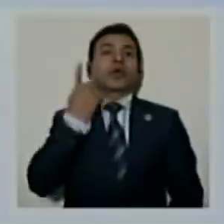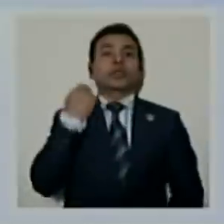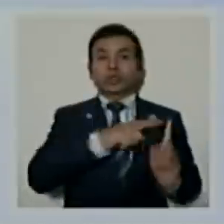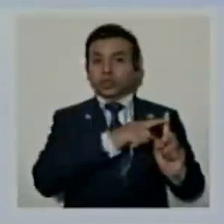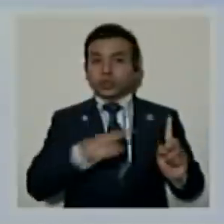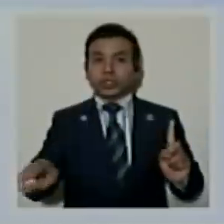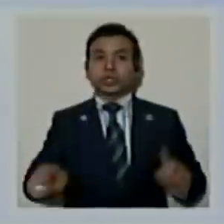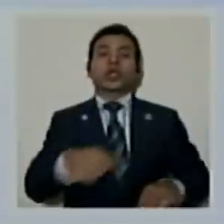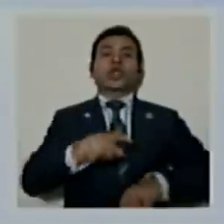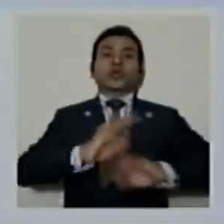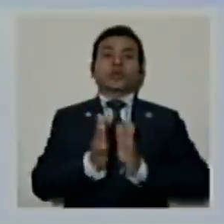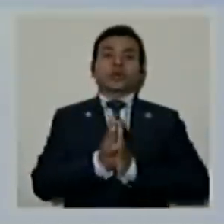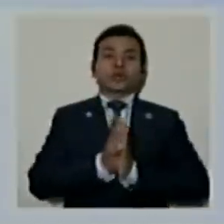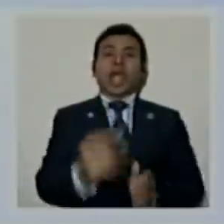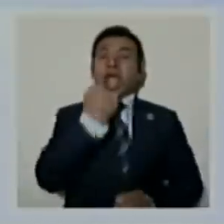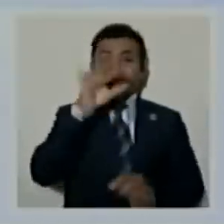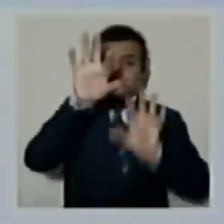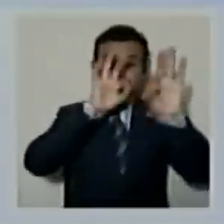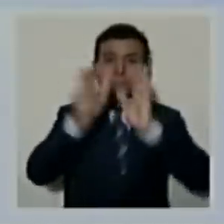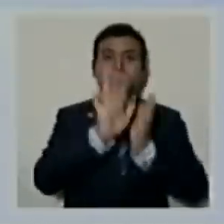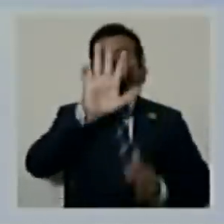তথ্য আপনাদের সামনে তুলে ধরব।